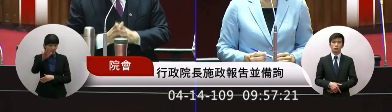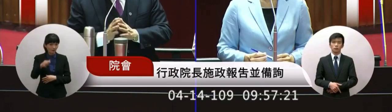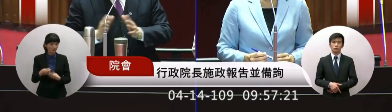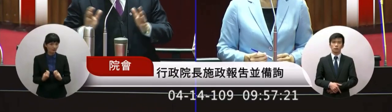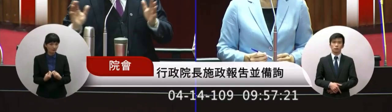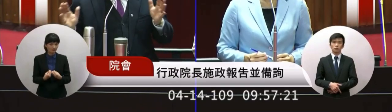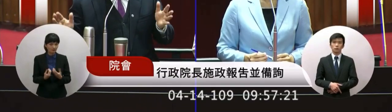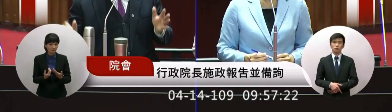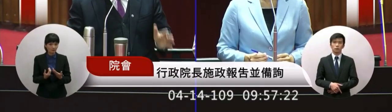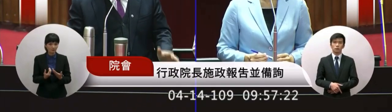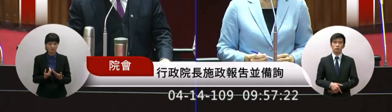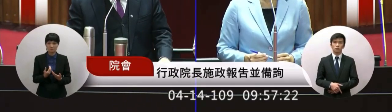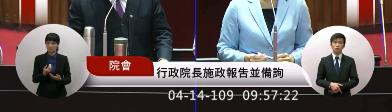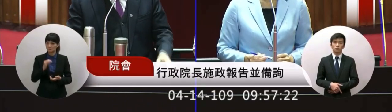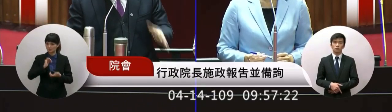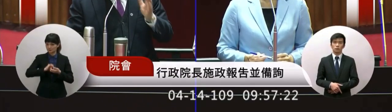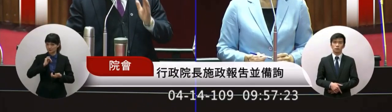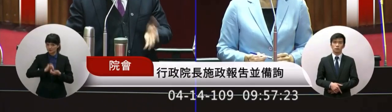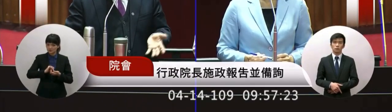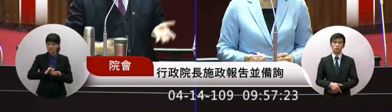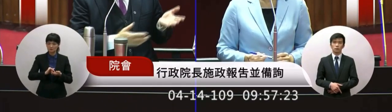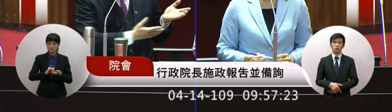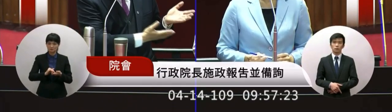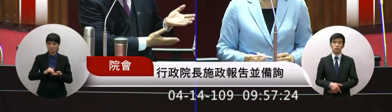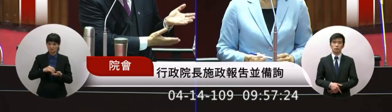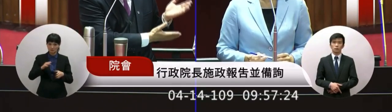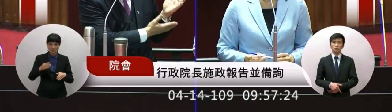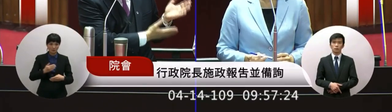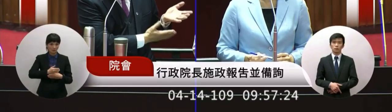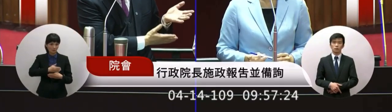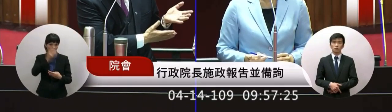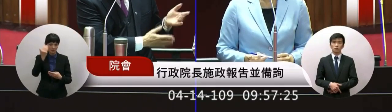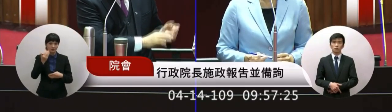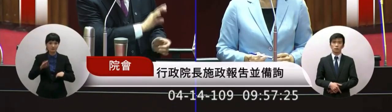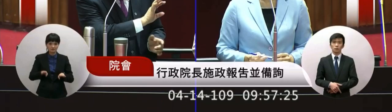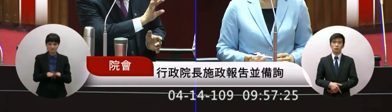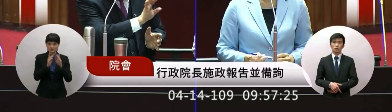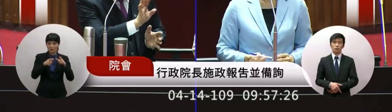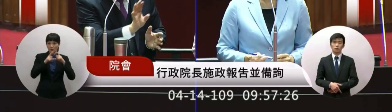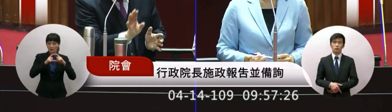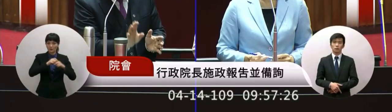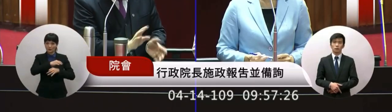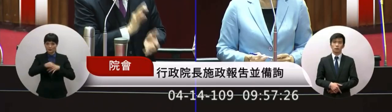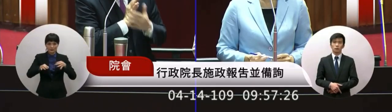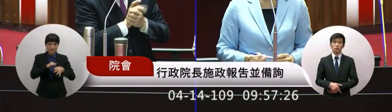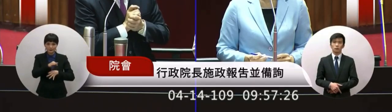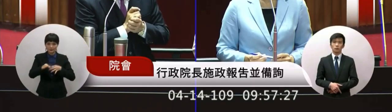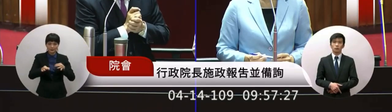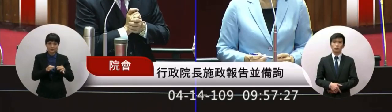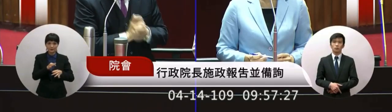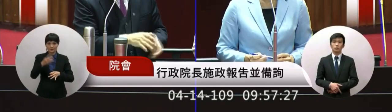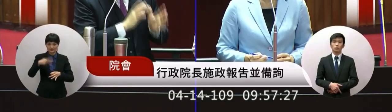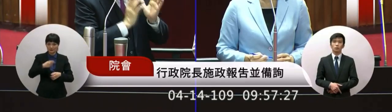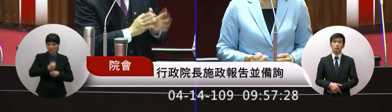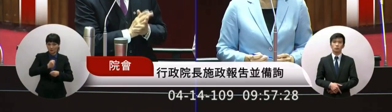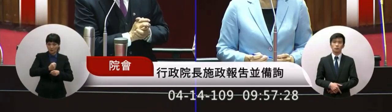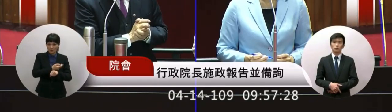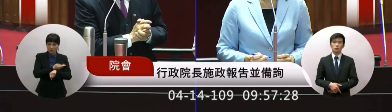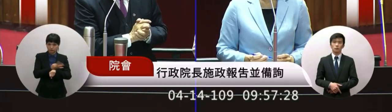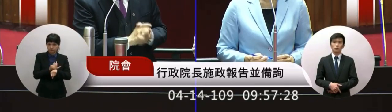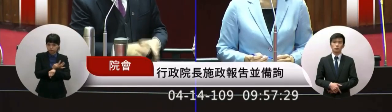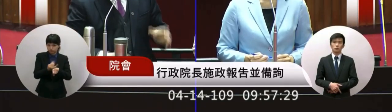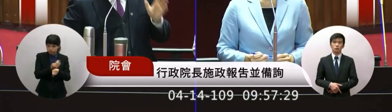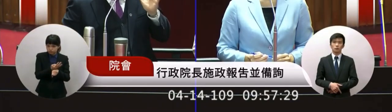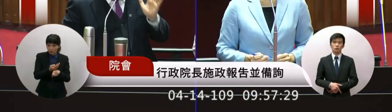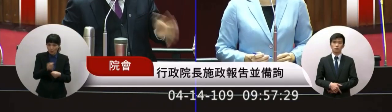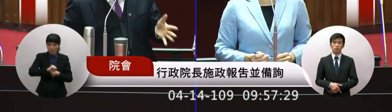生产，可能工时要长。所以已经劳动部就相关这些已经在做